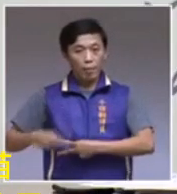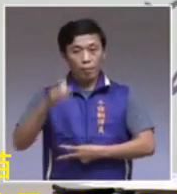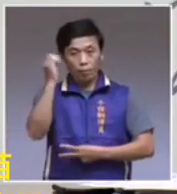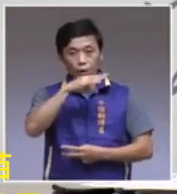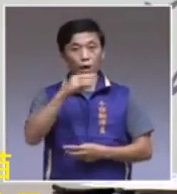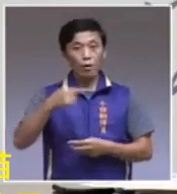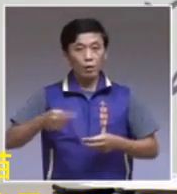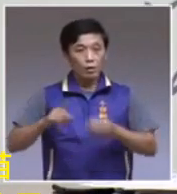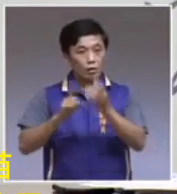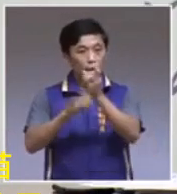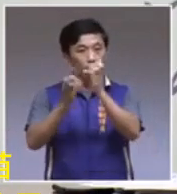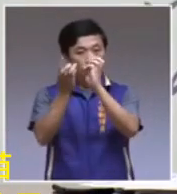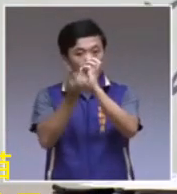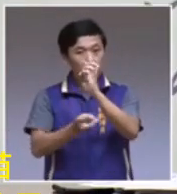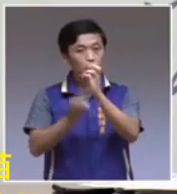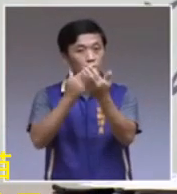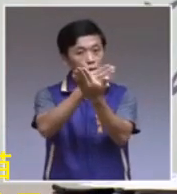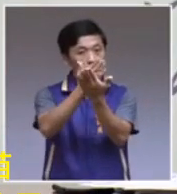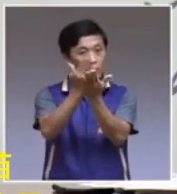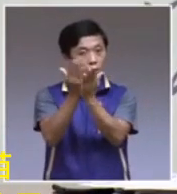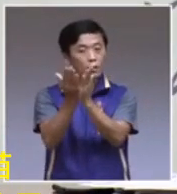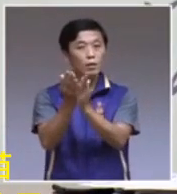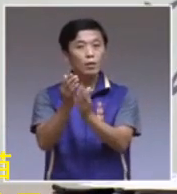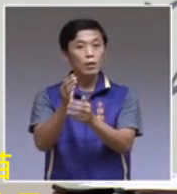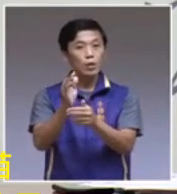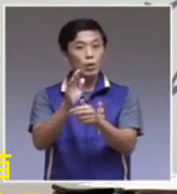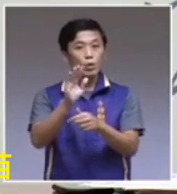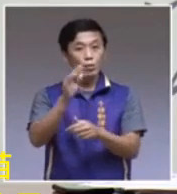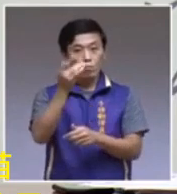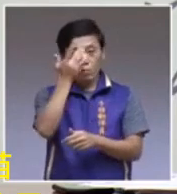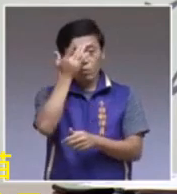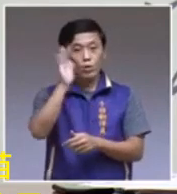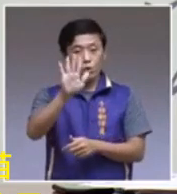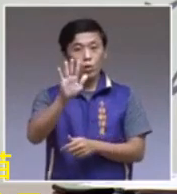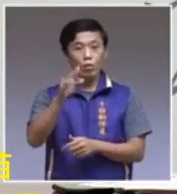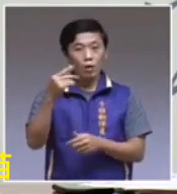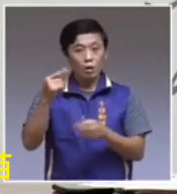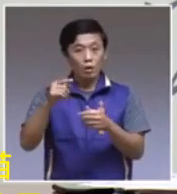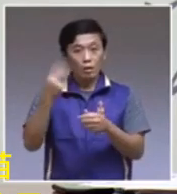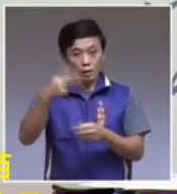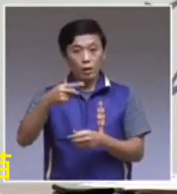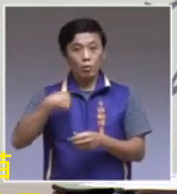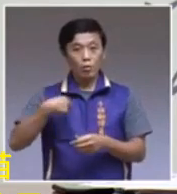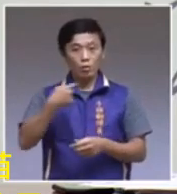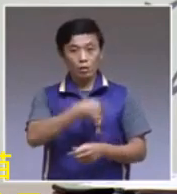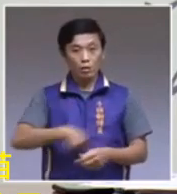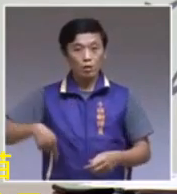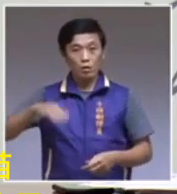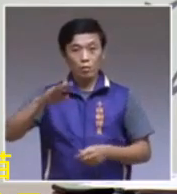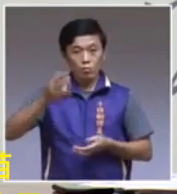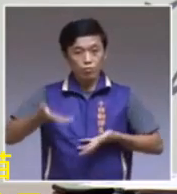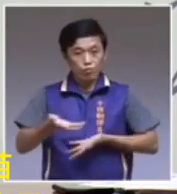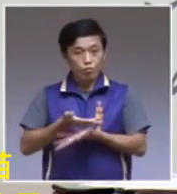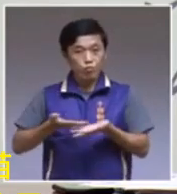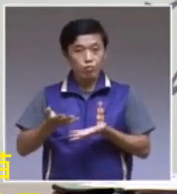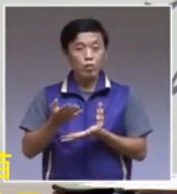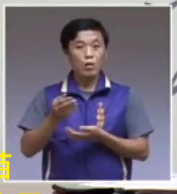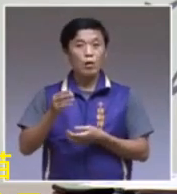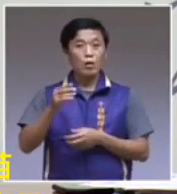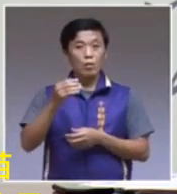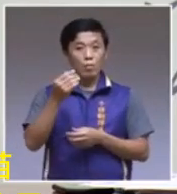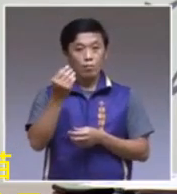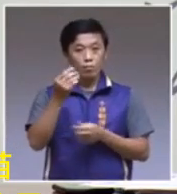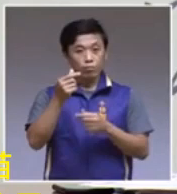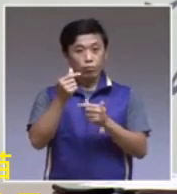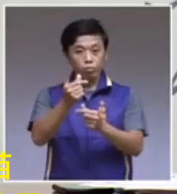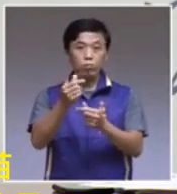方面有一些问题，那或者是我有免疫不全、肥胖、吸烟跟贫血，